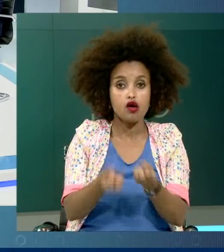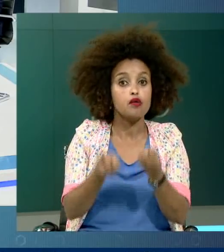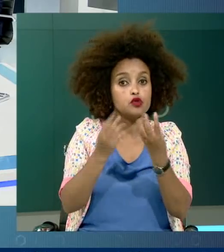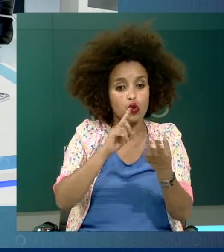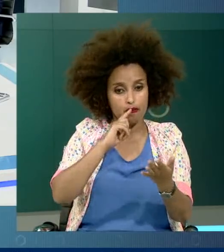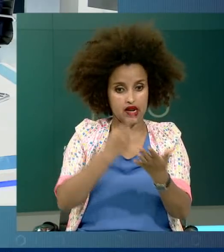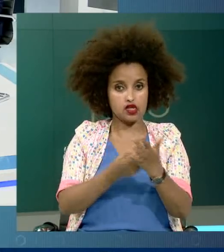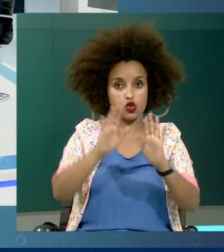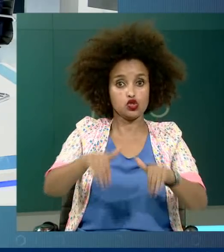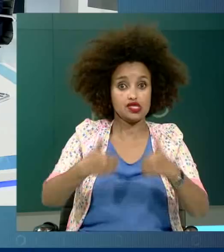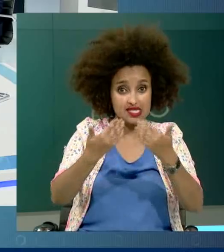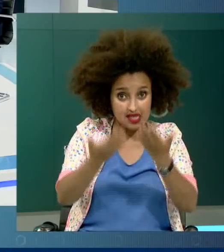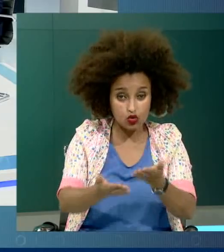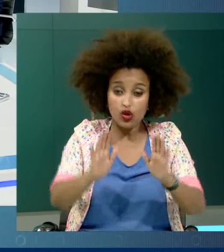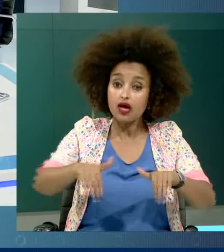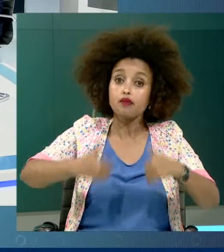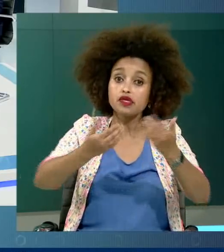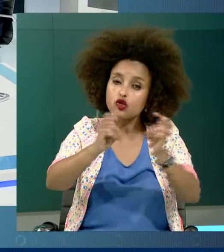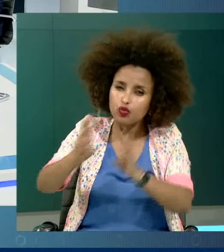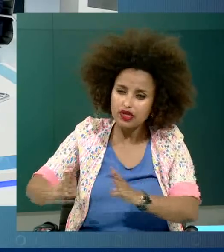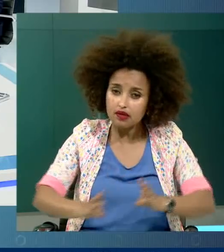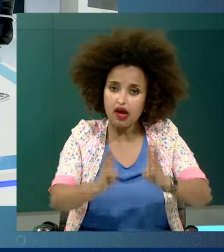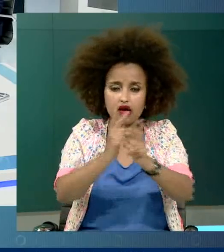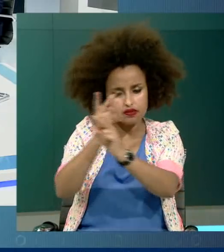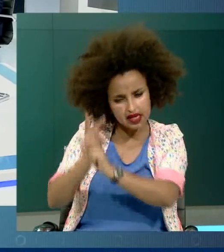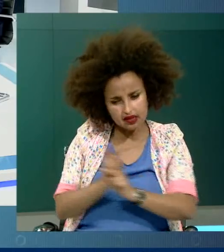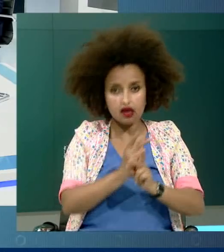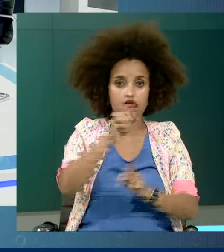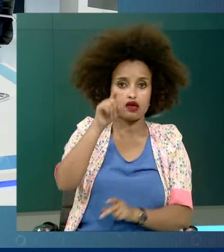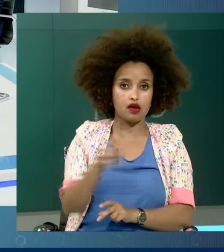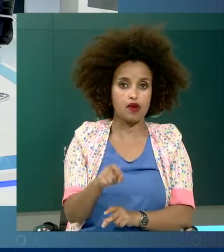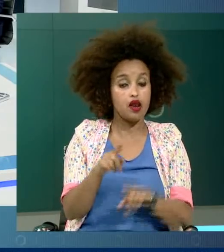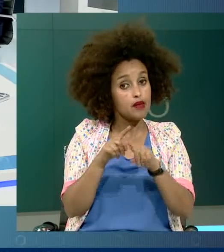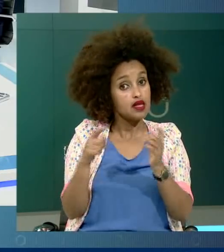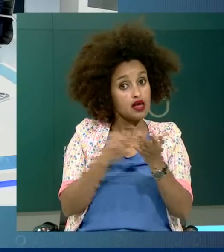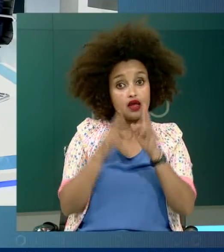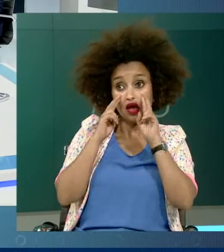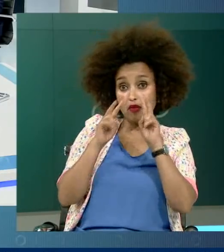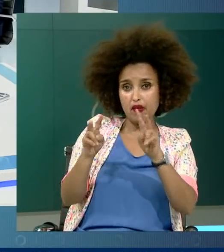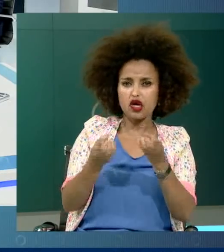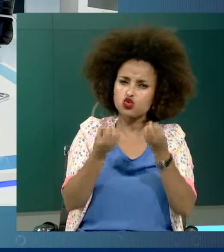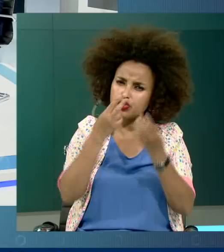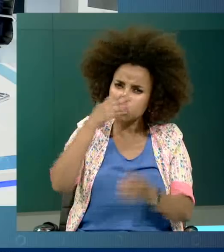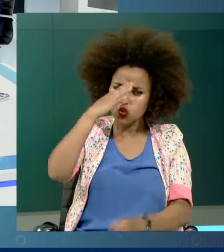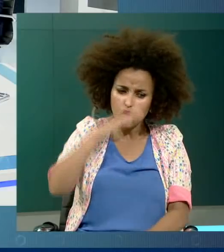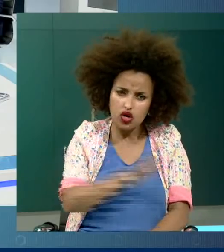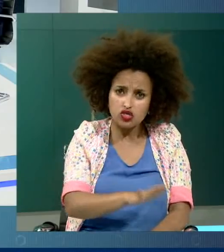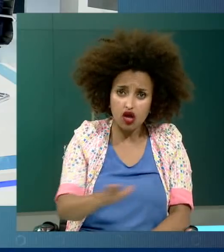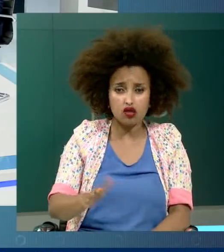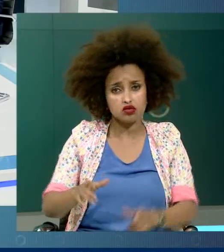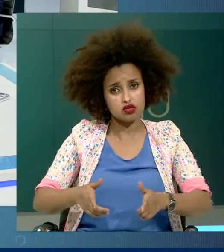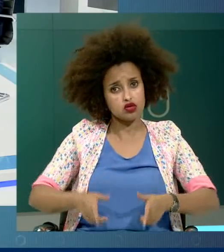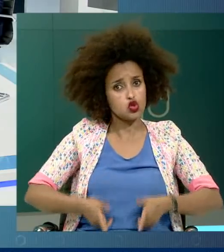ሲሰጡ የሚሰጡበትን መንገድ ጥንቃቄ ማድረግ አለባቸው። በተለይ ይህን የሚመለከቱ ብዙ ህጻናት ይኖራሉ፣ ታዳጊዎች